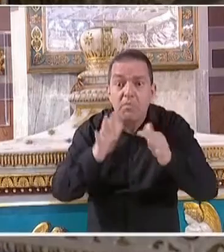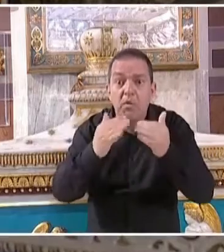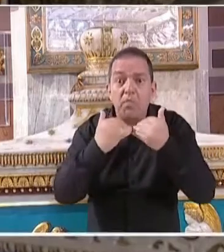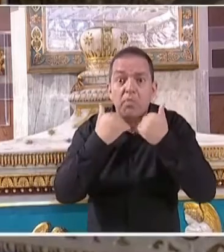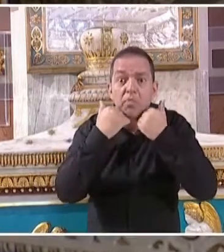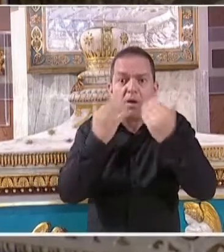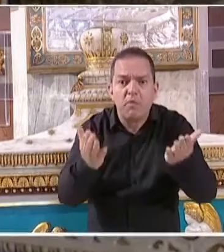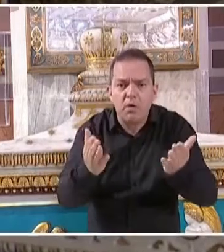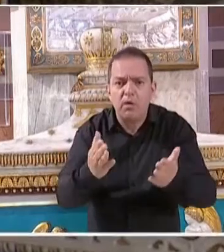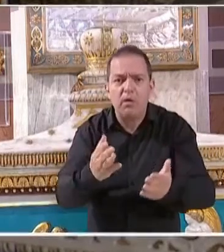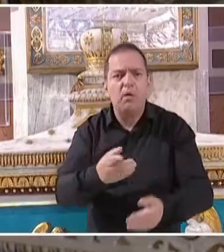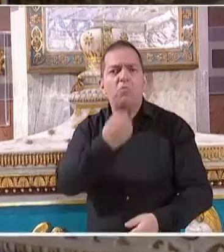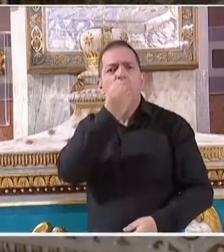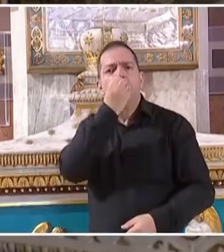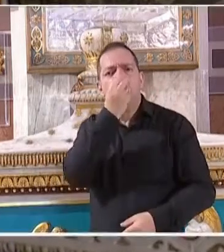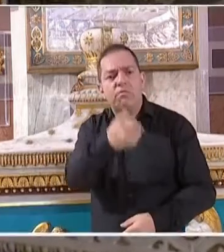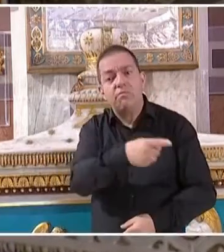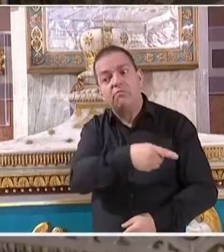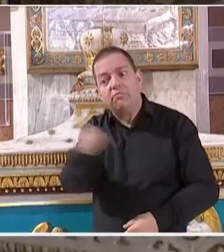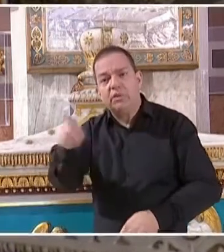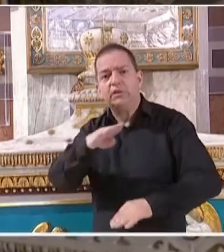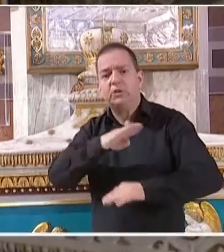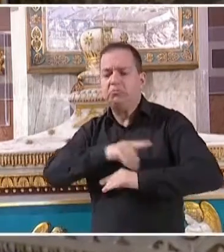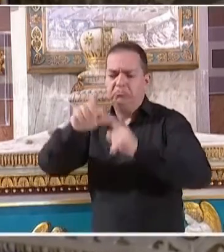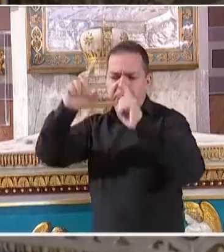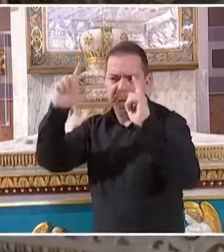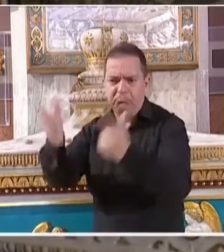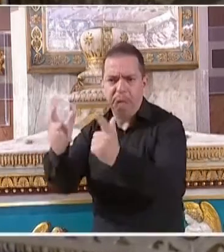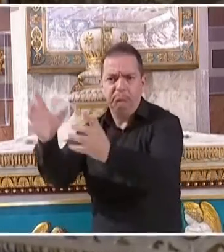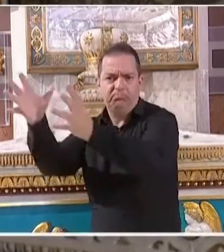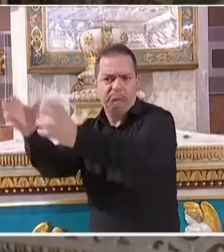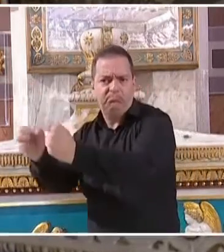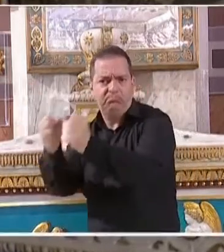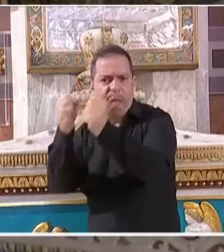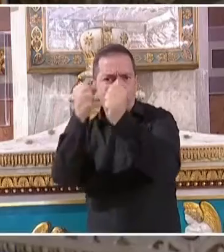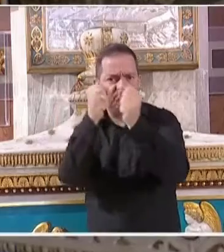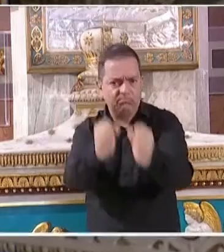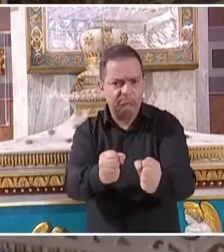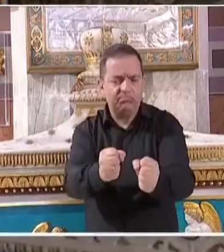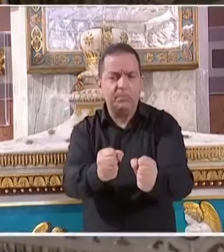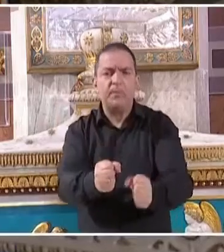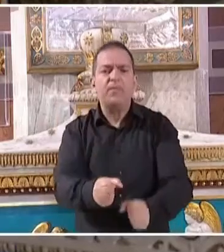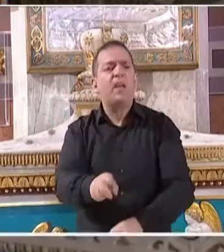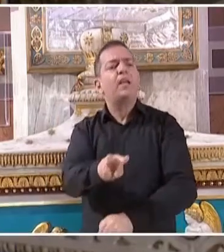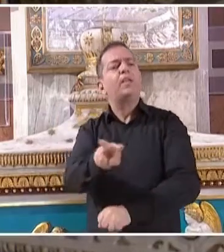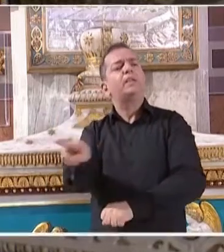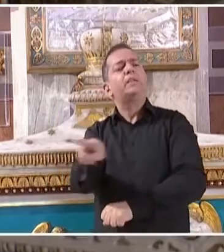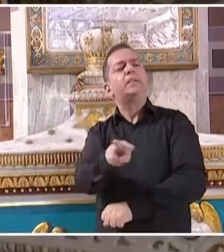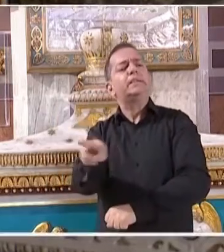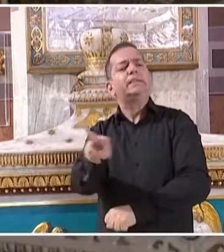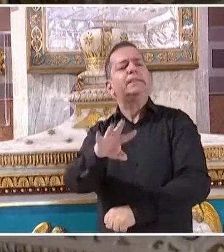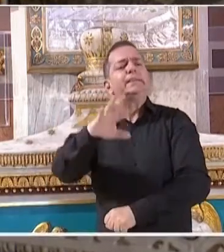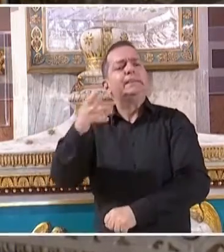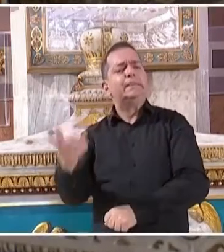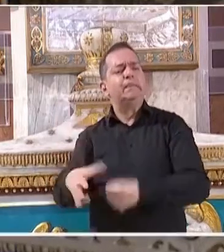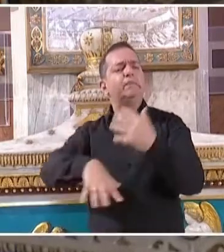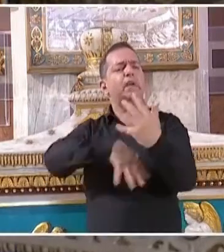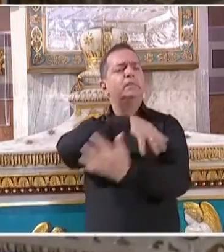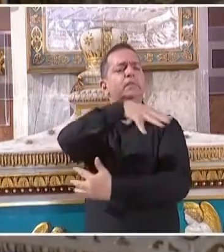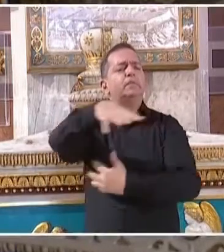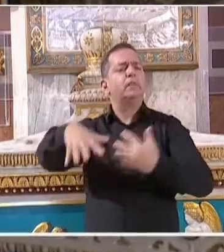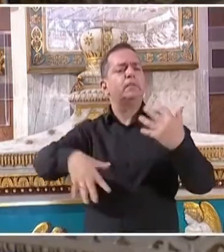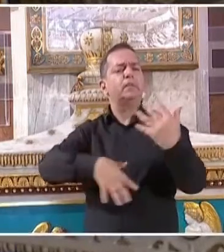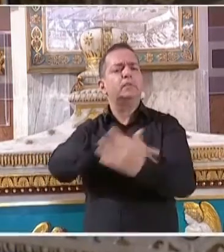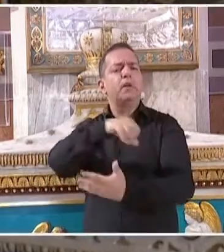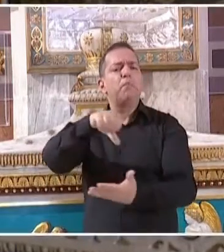την σύλληψη των Αποστόλων, τους οποίους κατηγορούσαν ότι διαταράσσουν την